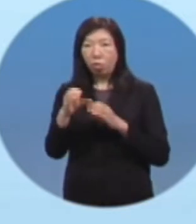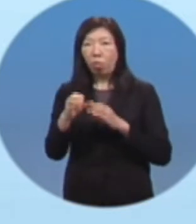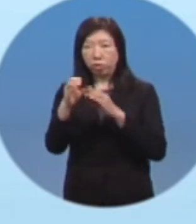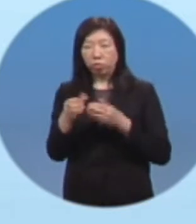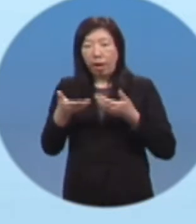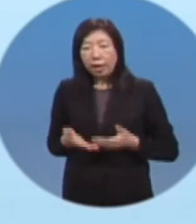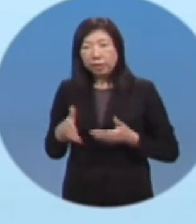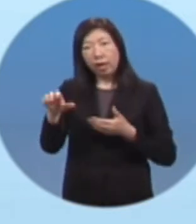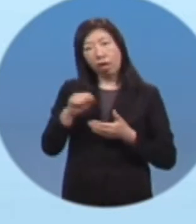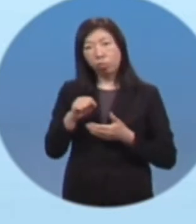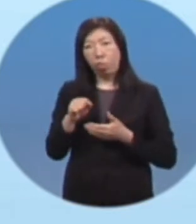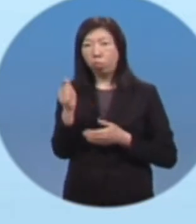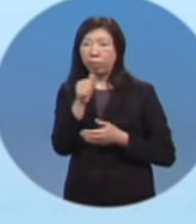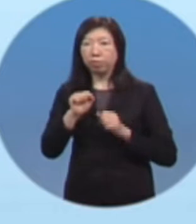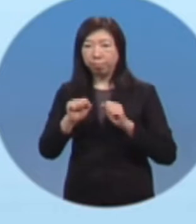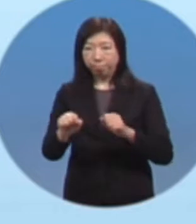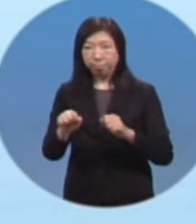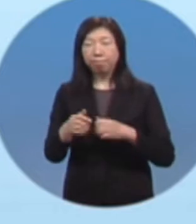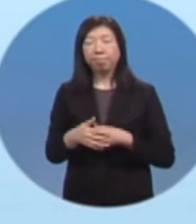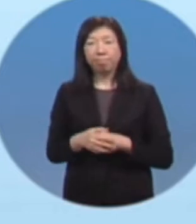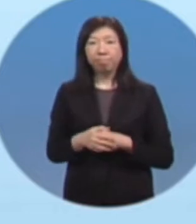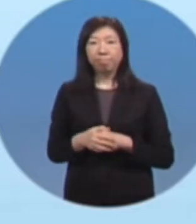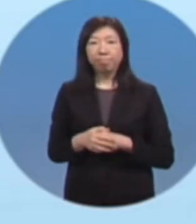の確保から詳しくご紹介しましょう。